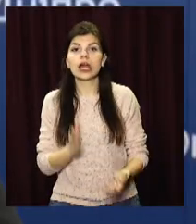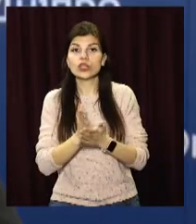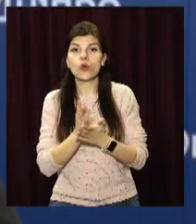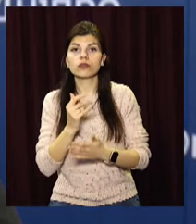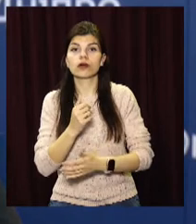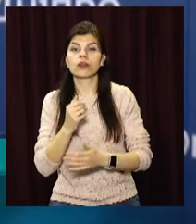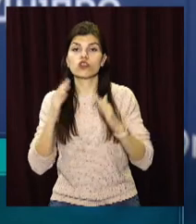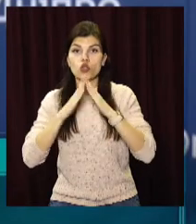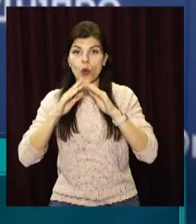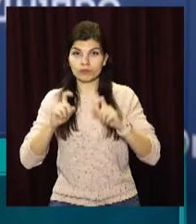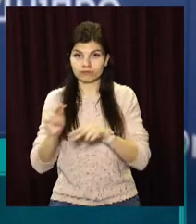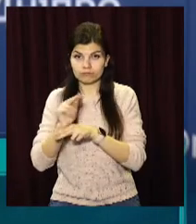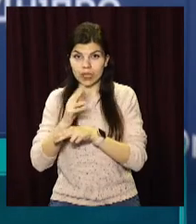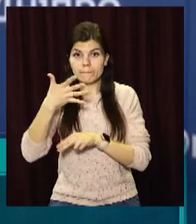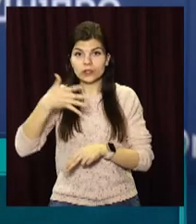Знаходиться на амбулаторному лікуванні